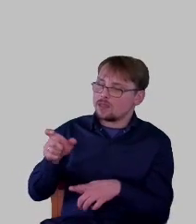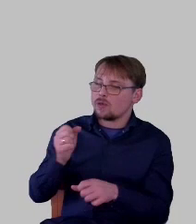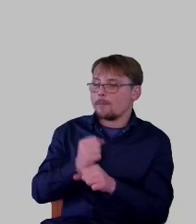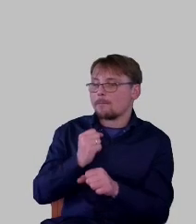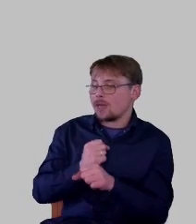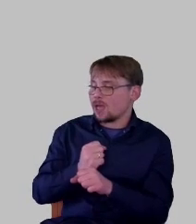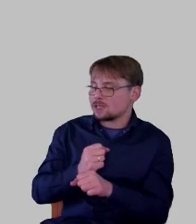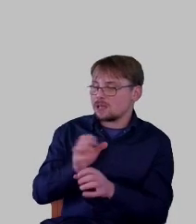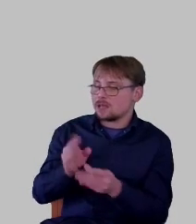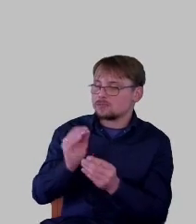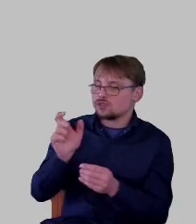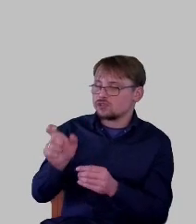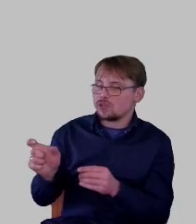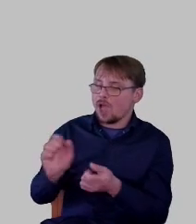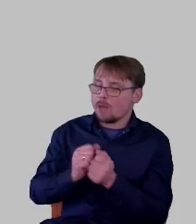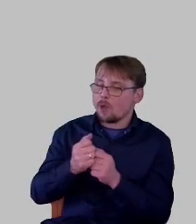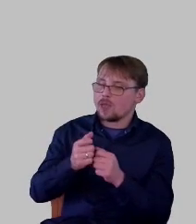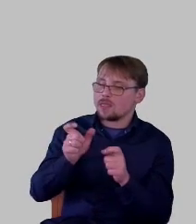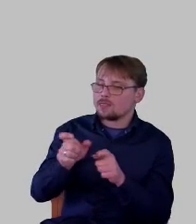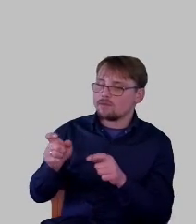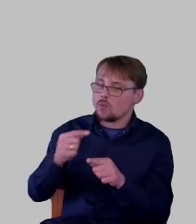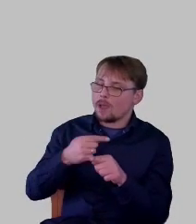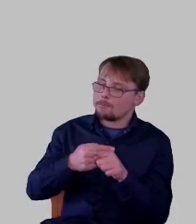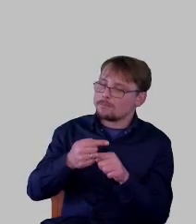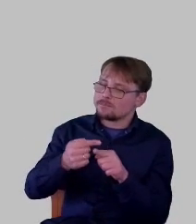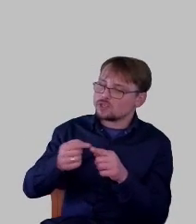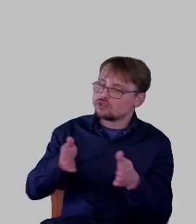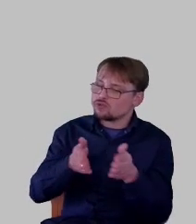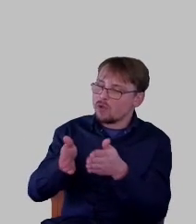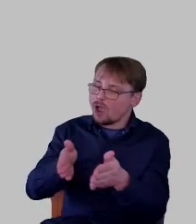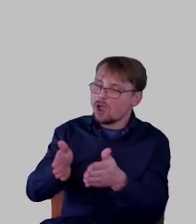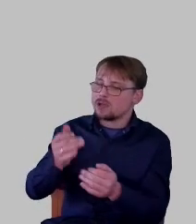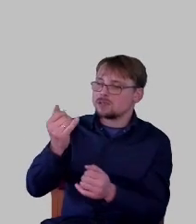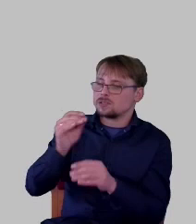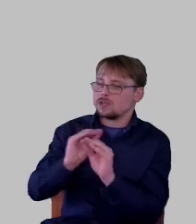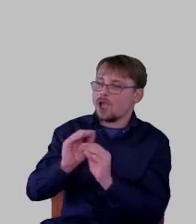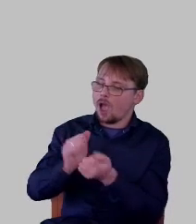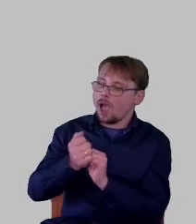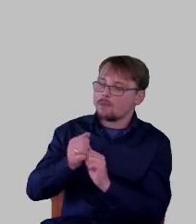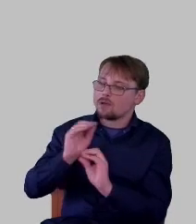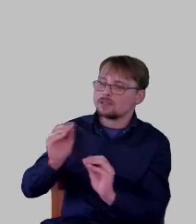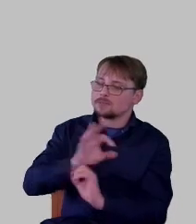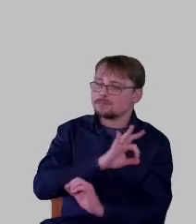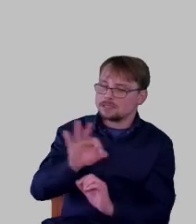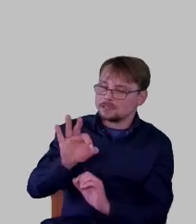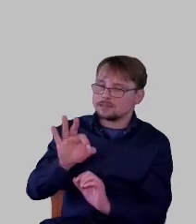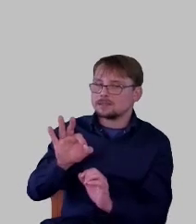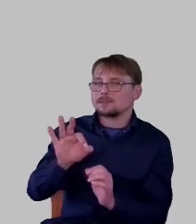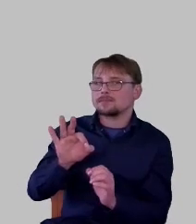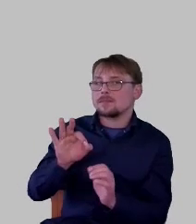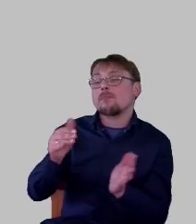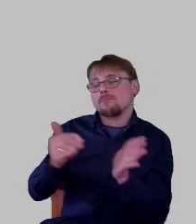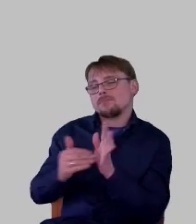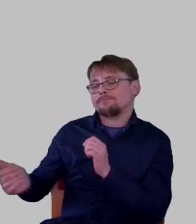albo zindywidualizowanej ścieżki kształcenia, czy kształcenia specjalnego, to tu jest istotny ten kontakt